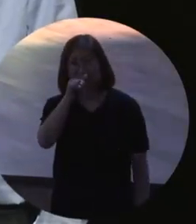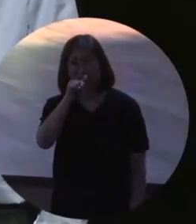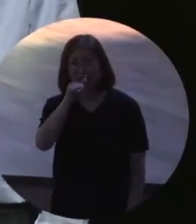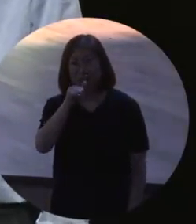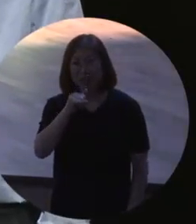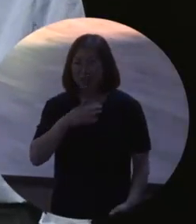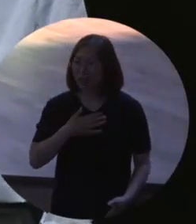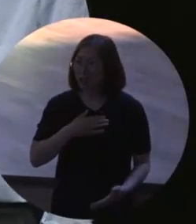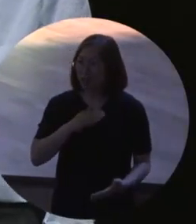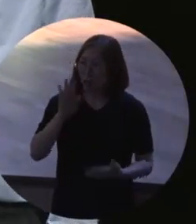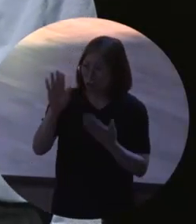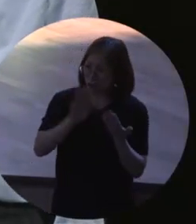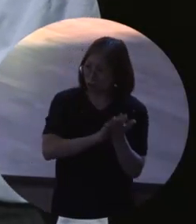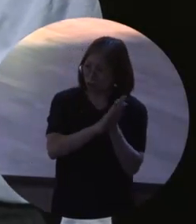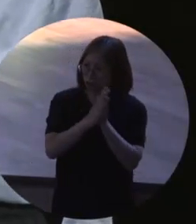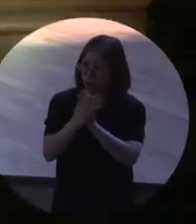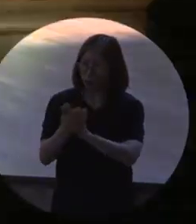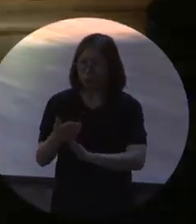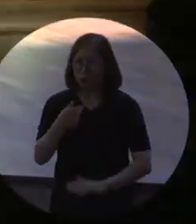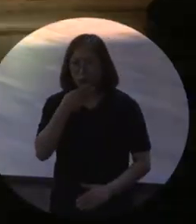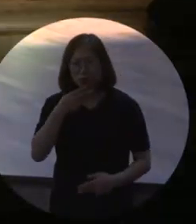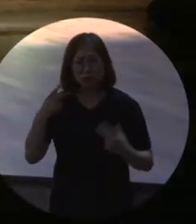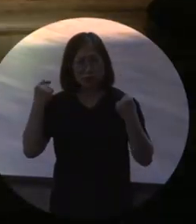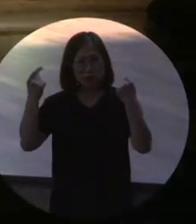달라질 것 같지 않아